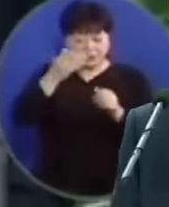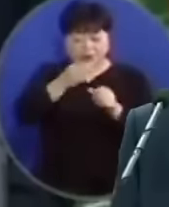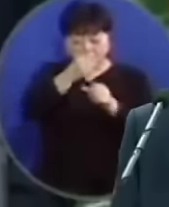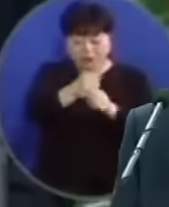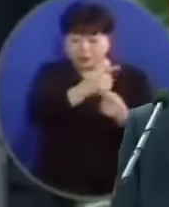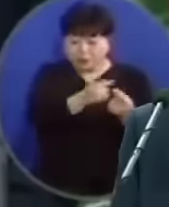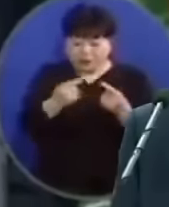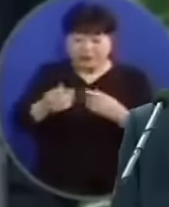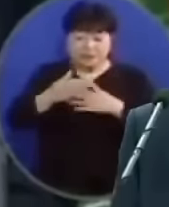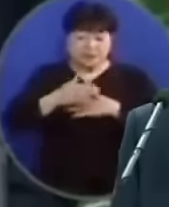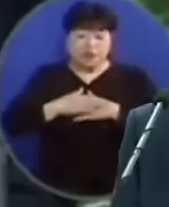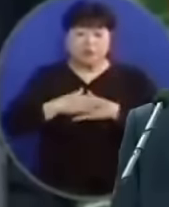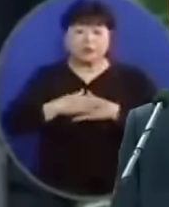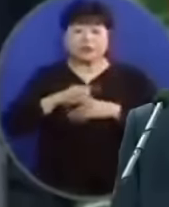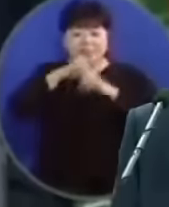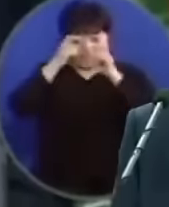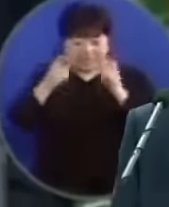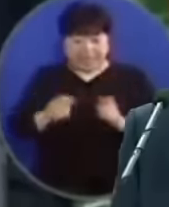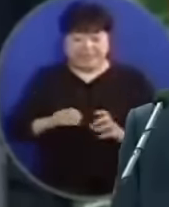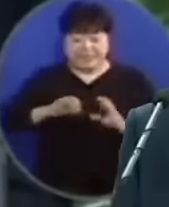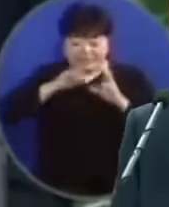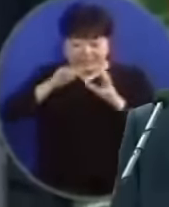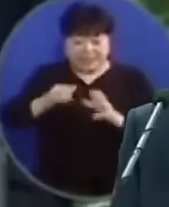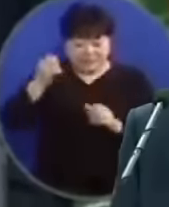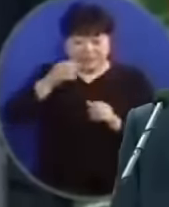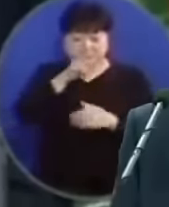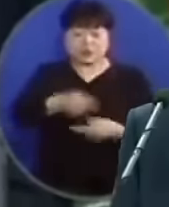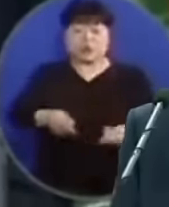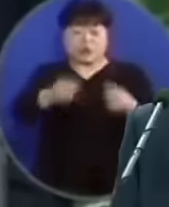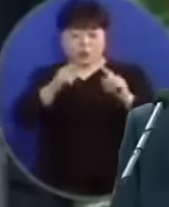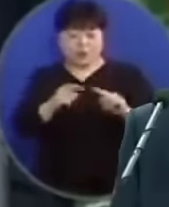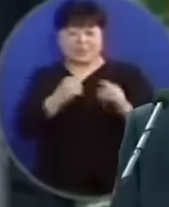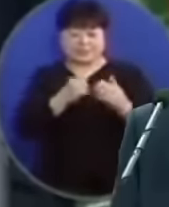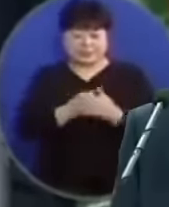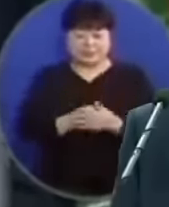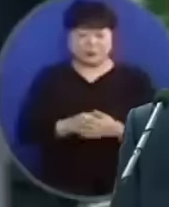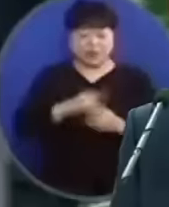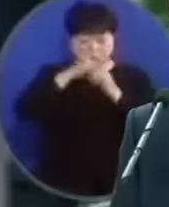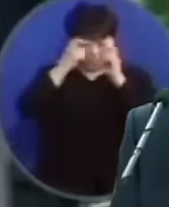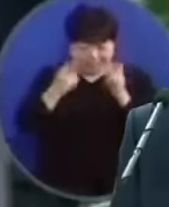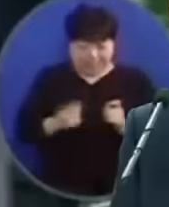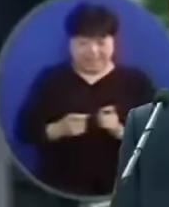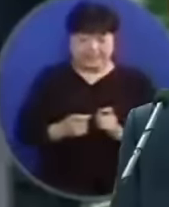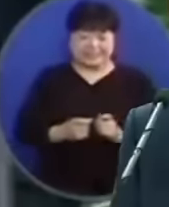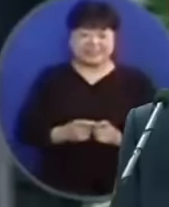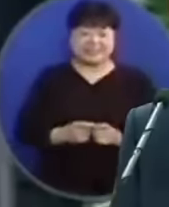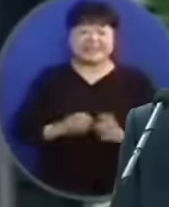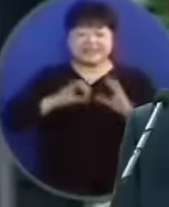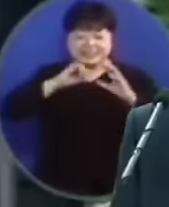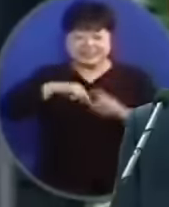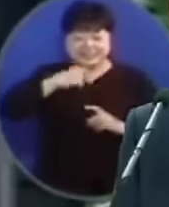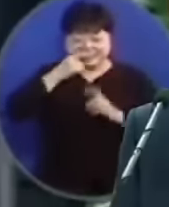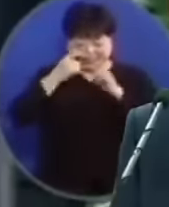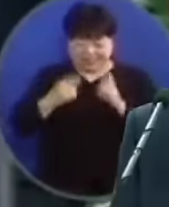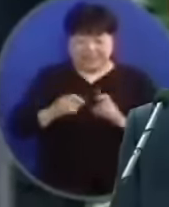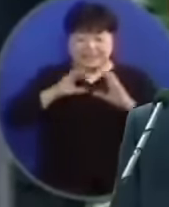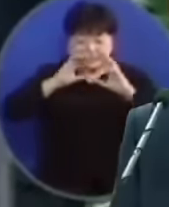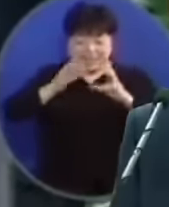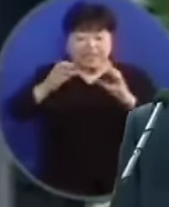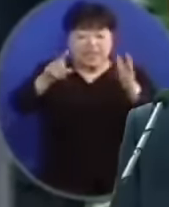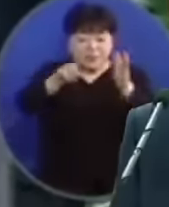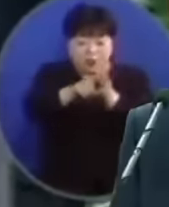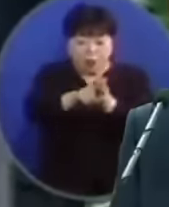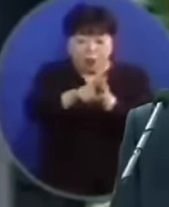지은 것처럼 여러분의 세계는 성령이 여러분 속에 와 계시기 때문에 여러분이 여러분의 세계를